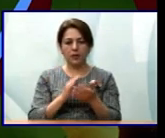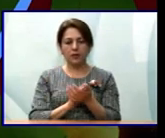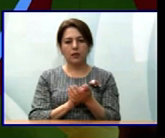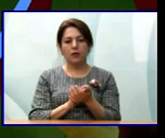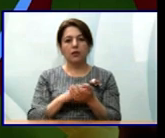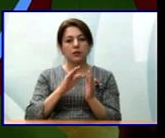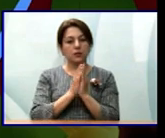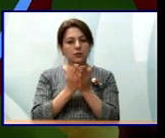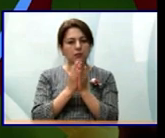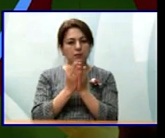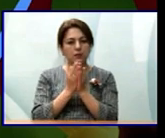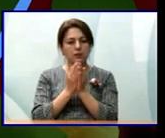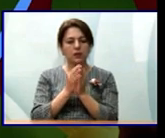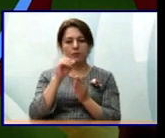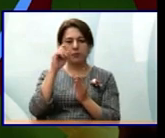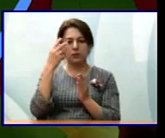Ya'ni kitobingizni